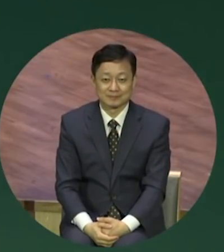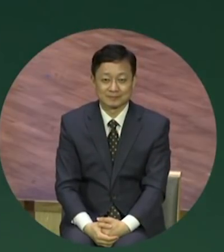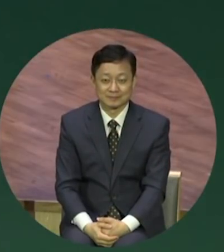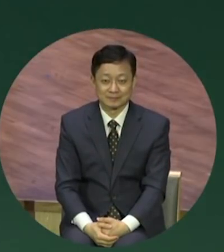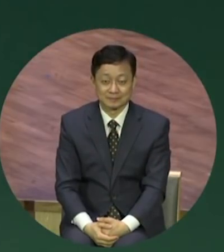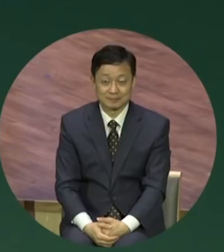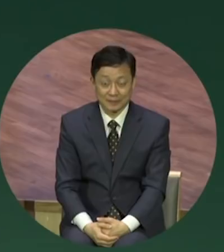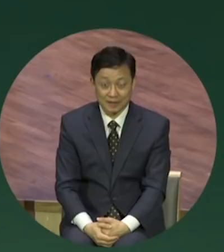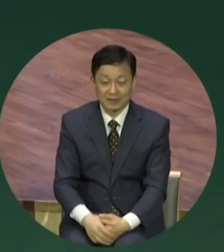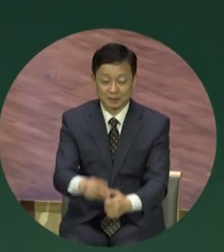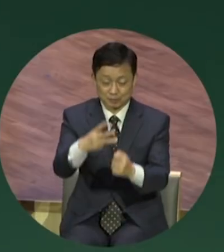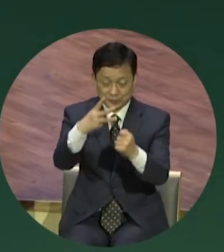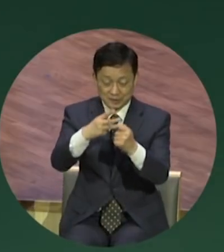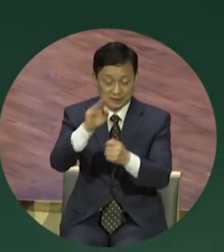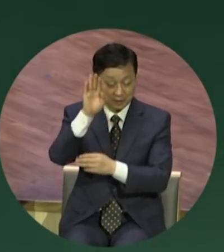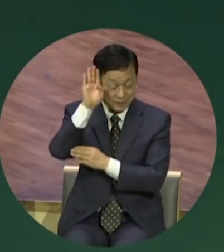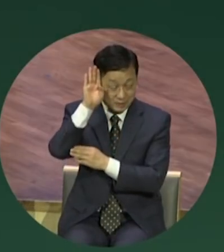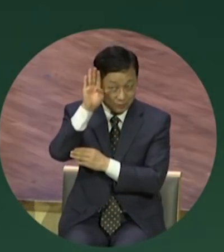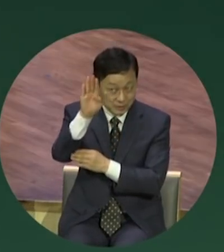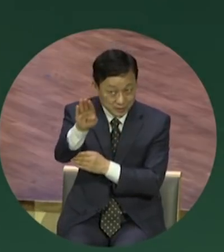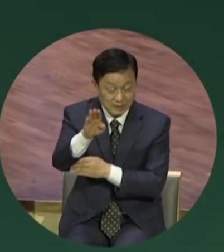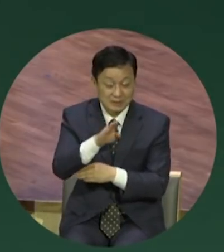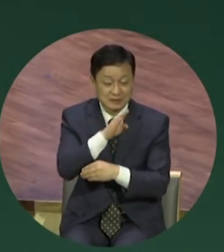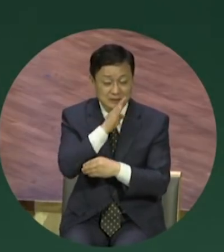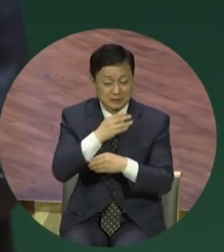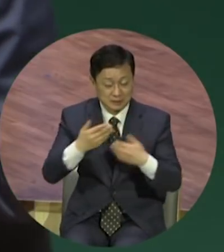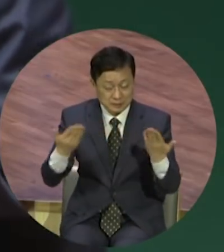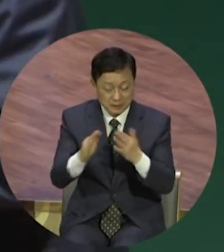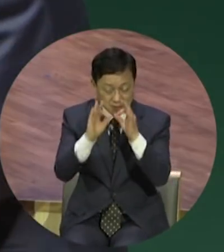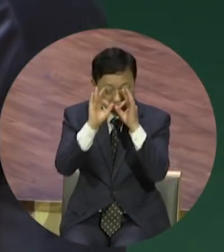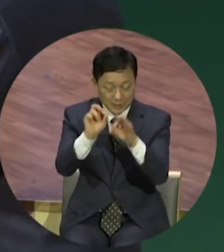미래 사실을 본다든. And look at the future facts.